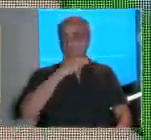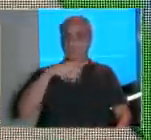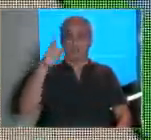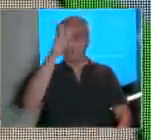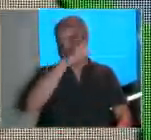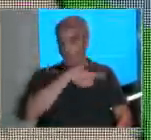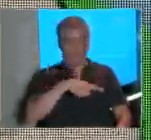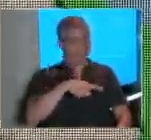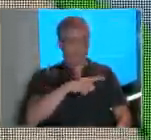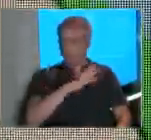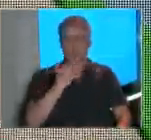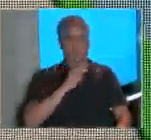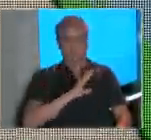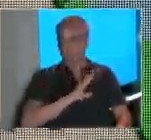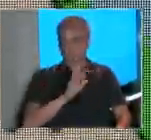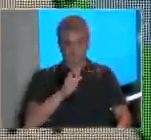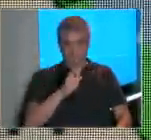המערבי לא ישראלי.